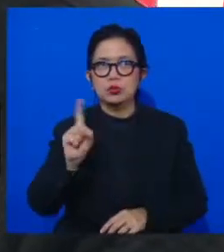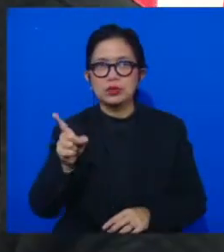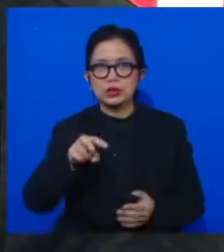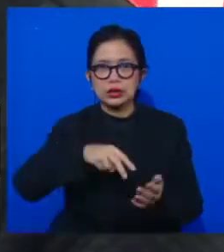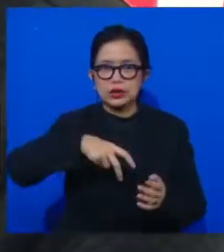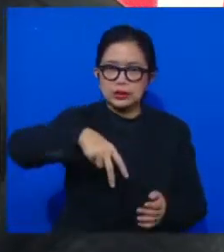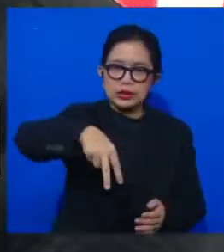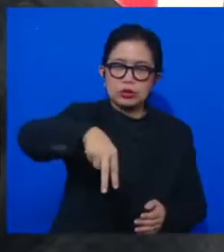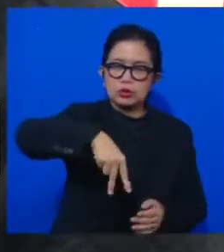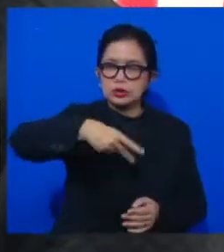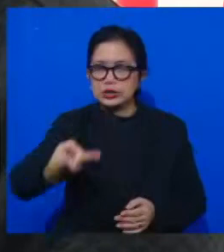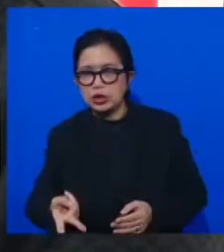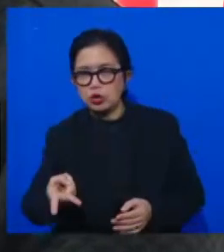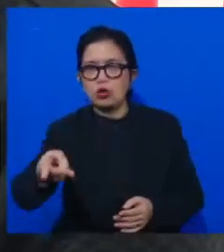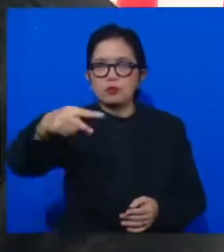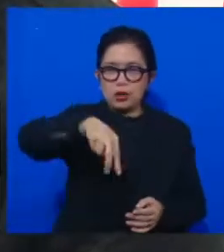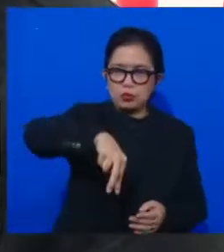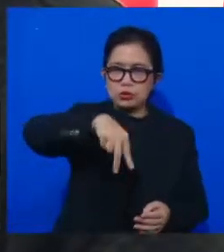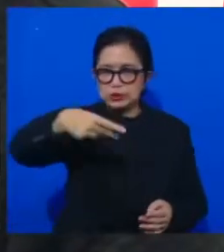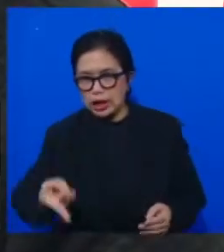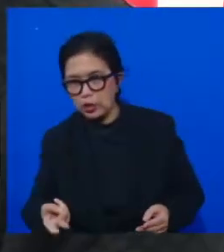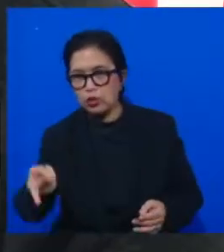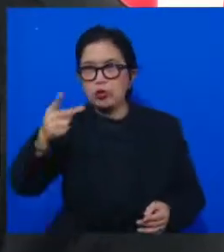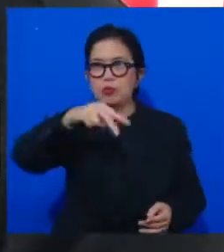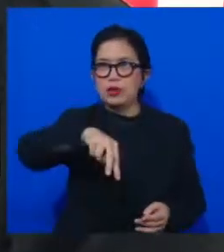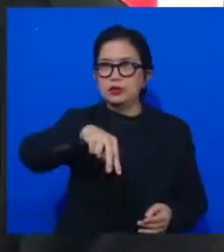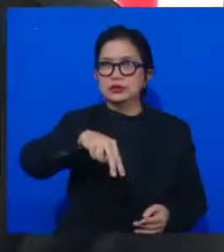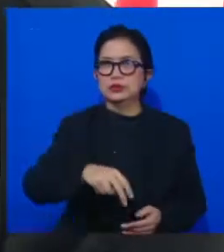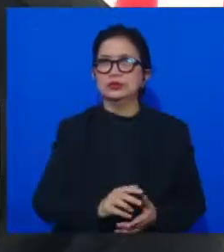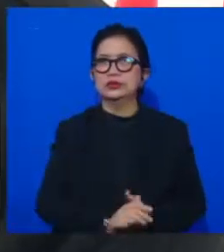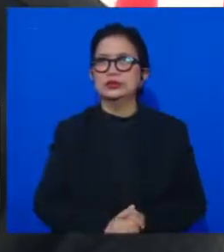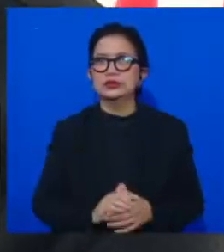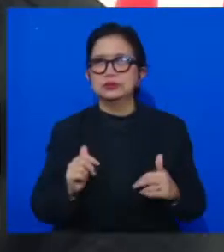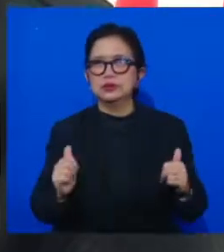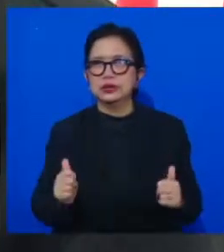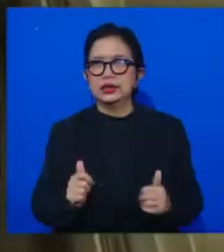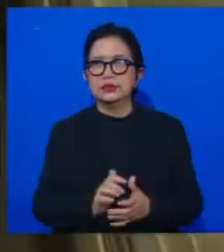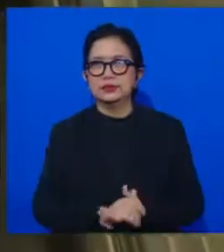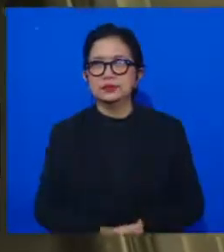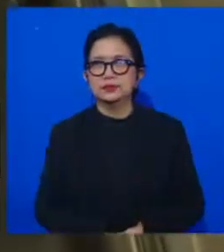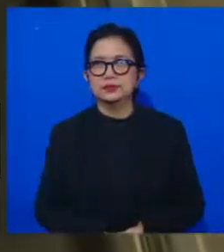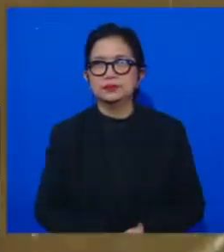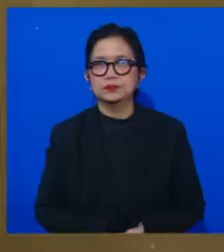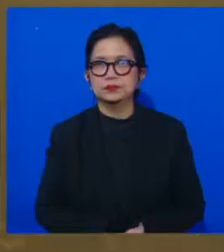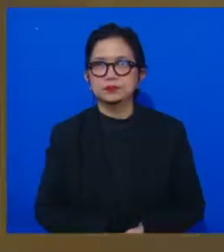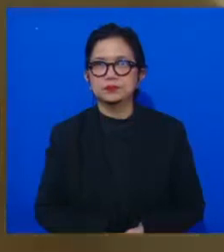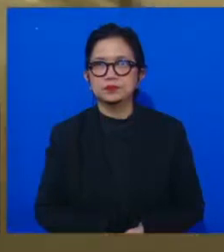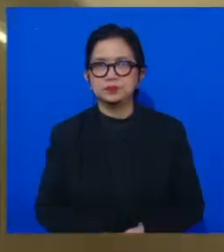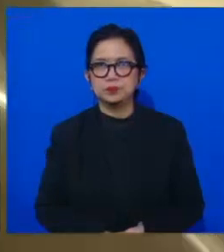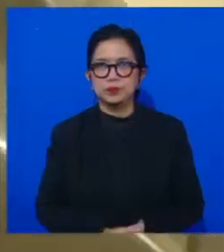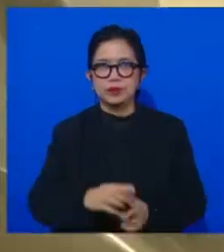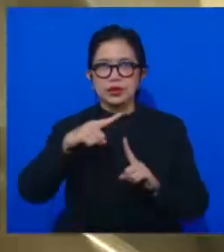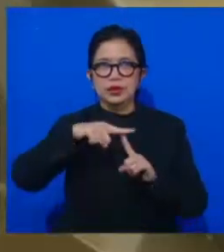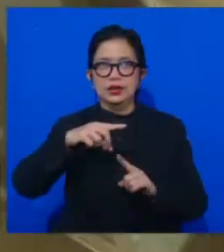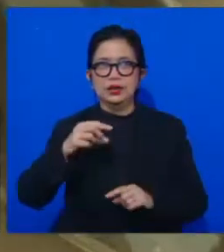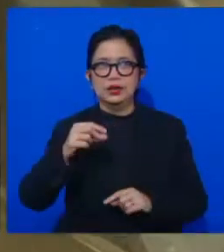nanti akan terus dilatih dengan si ski instrukturnya sampai bisa. Sampai meluncur dengan lihai, seperti itu. Ya, Trans Snow World